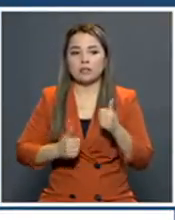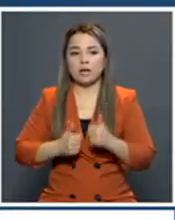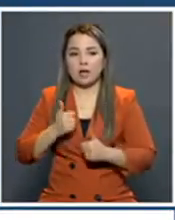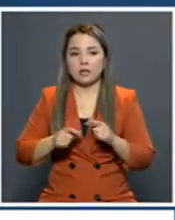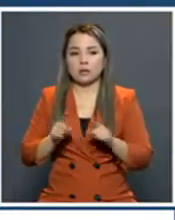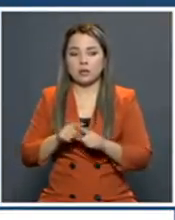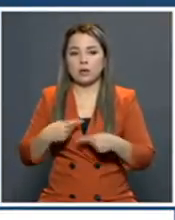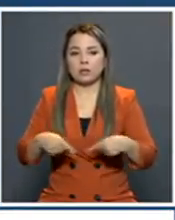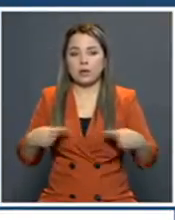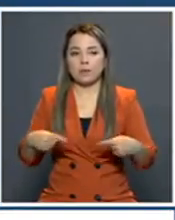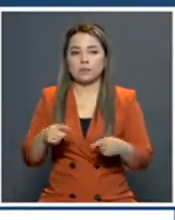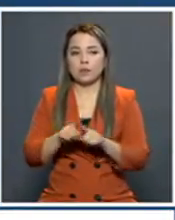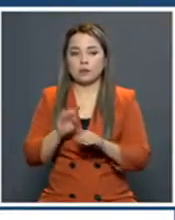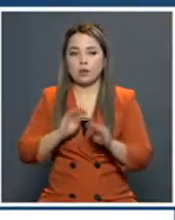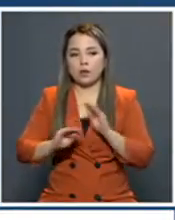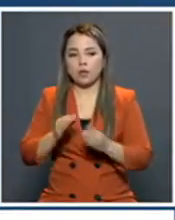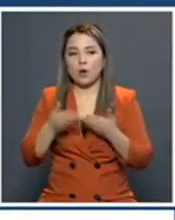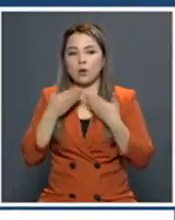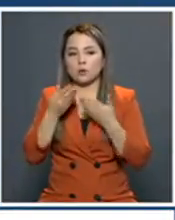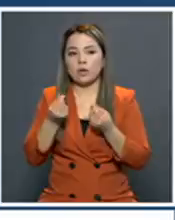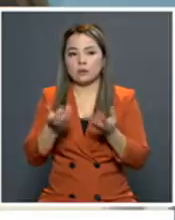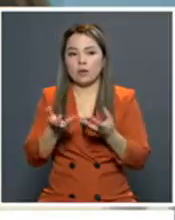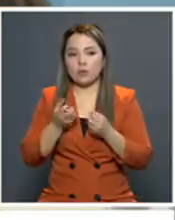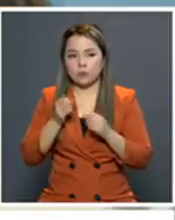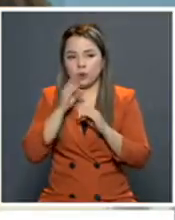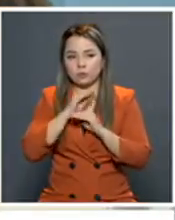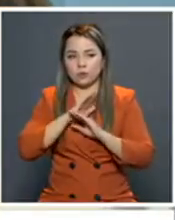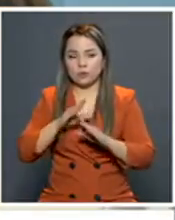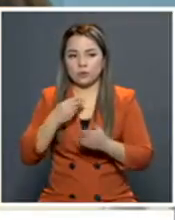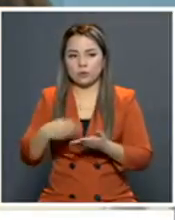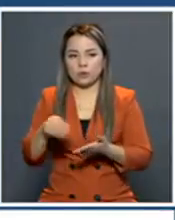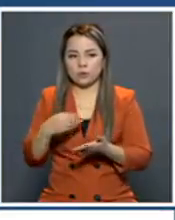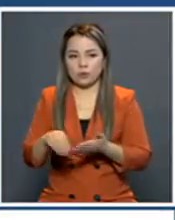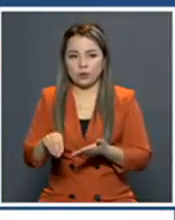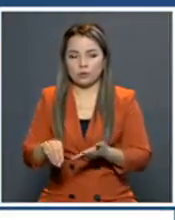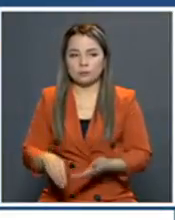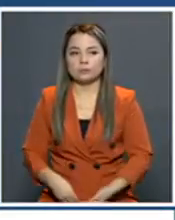құрал саймандарға қажет деген желеумен сұрап алған.